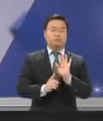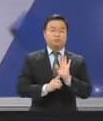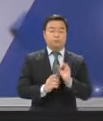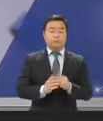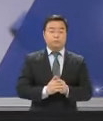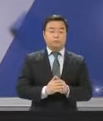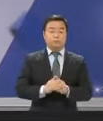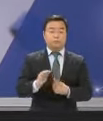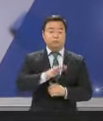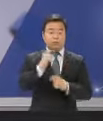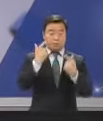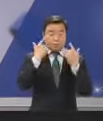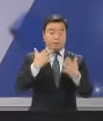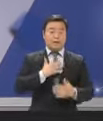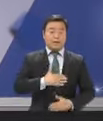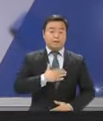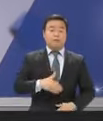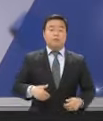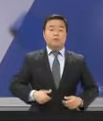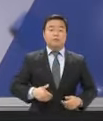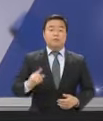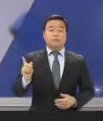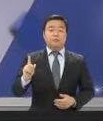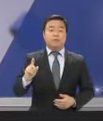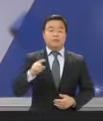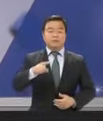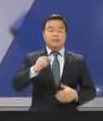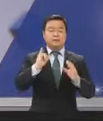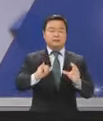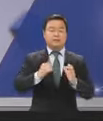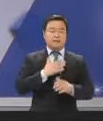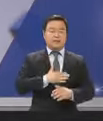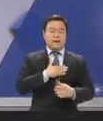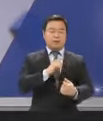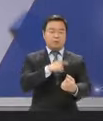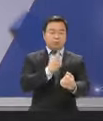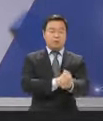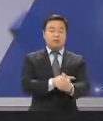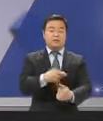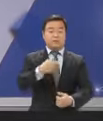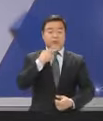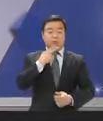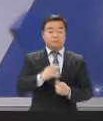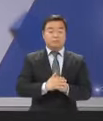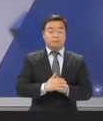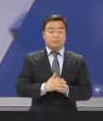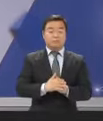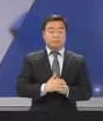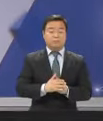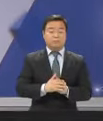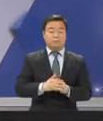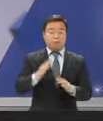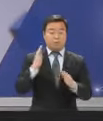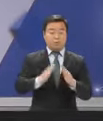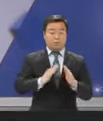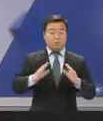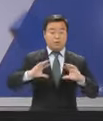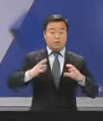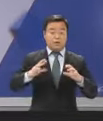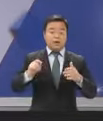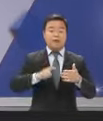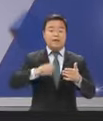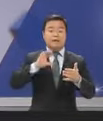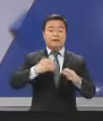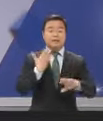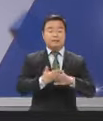우리가 분명히 알아야 될 것은 아, 이 세상에 알 권리는 없습니다. 알 권리가 없다. 공화국에서 다른 개인의